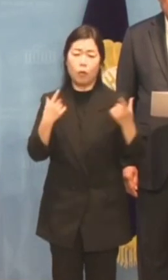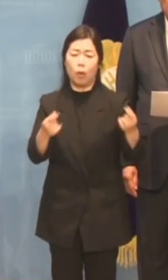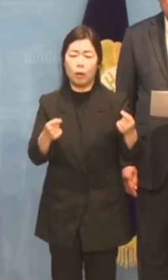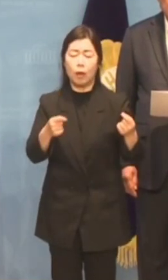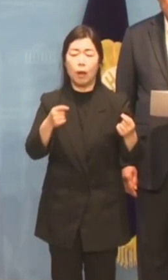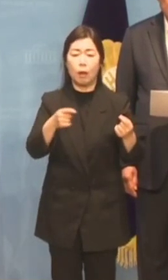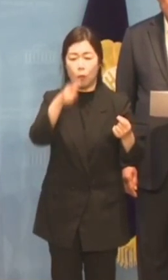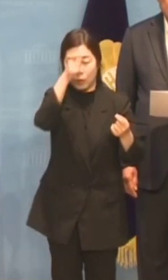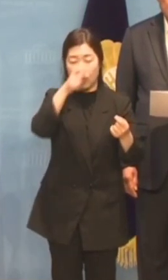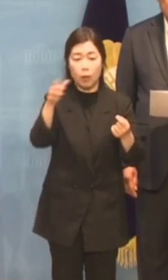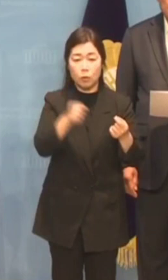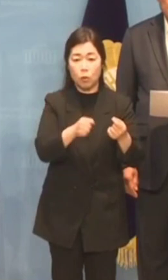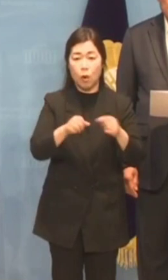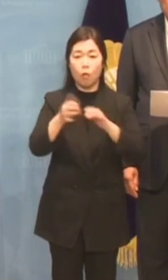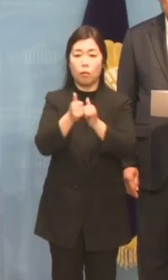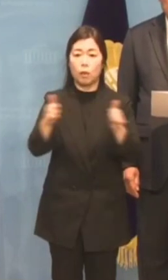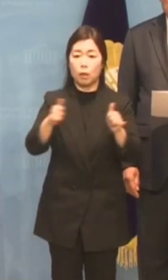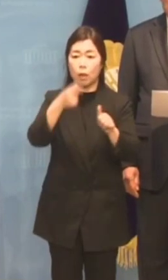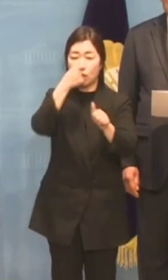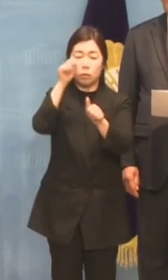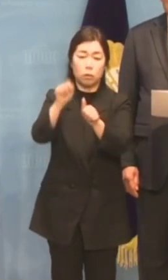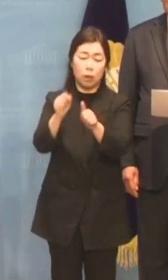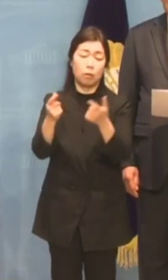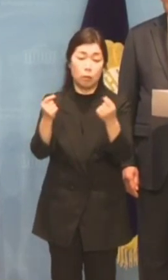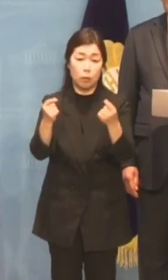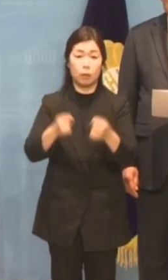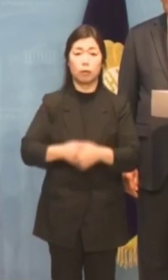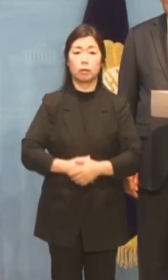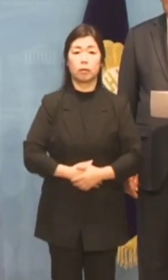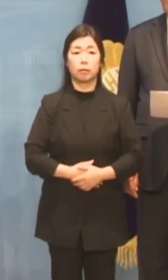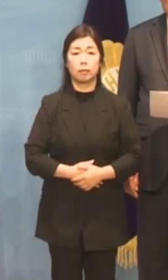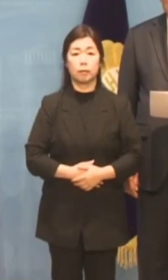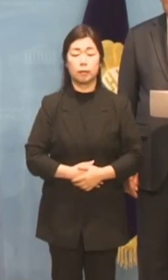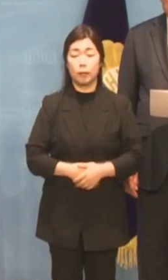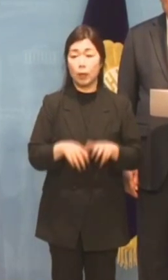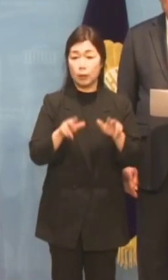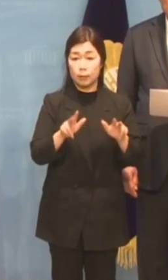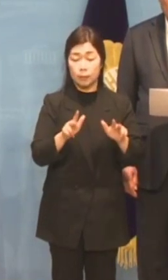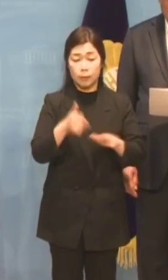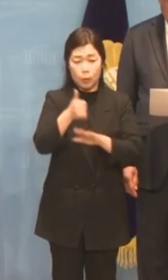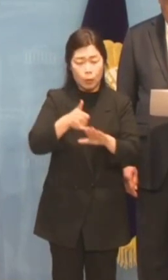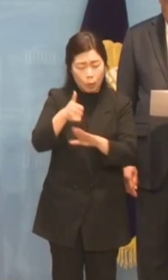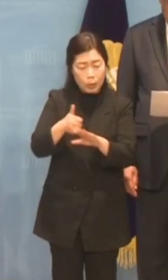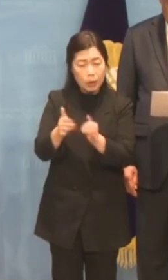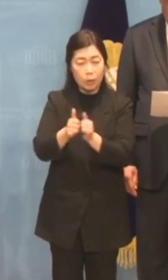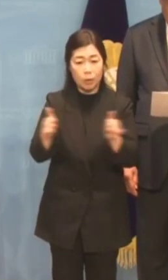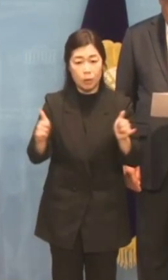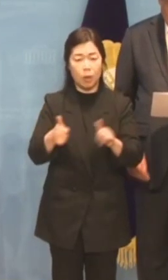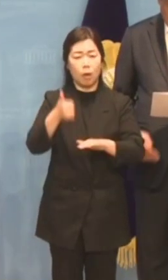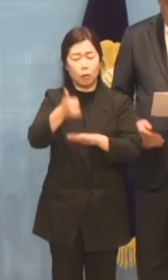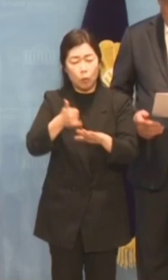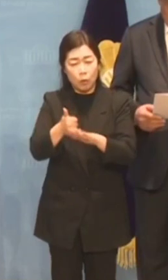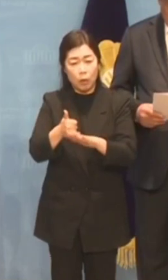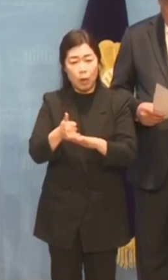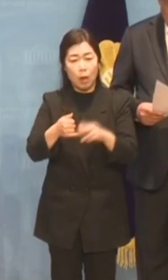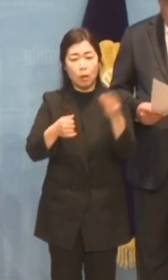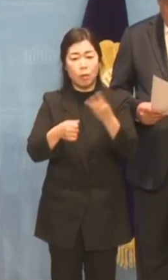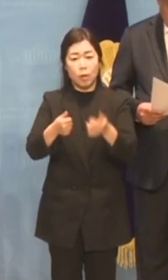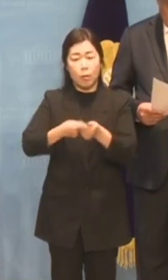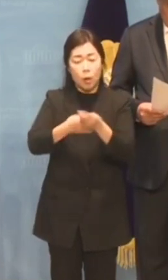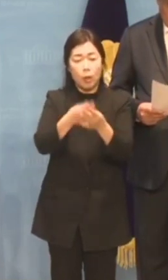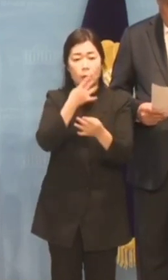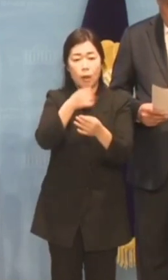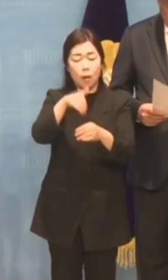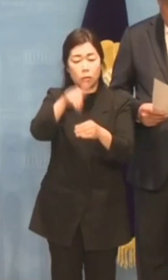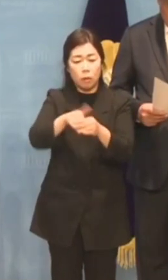정책이라며 국민을 우롱하고 있습니다. 또 지금 농민들은 논 3,000평에